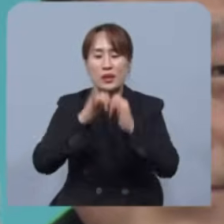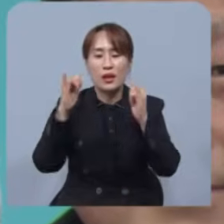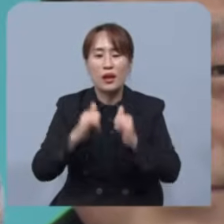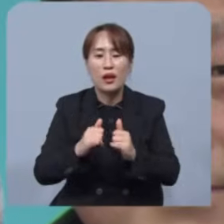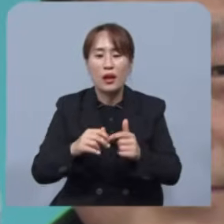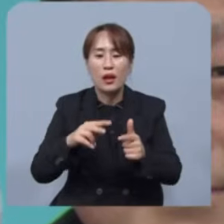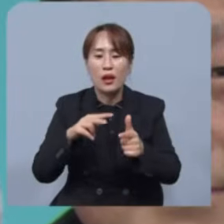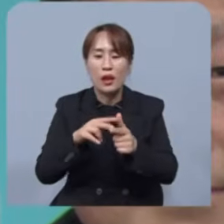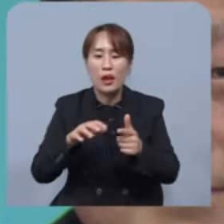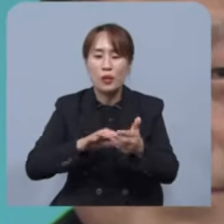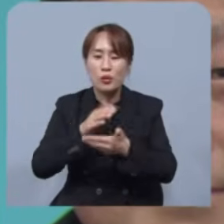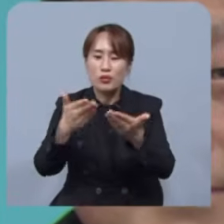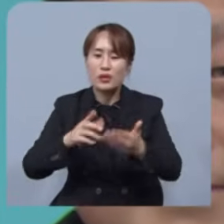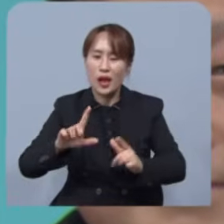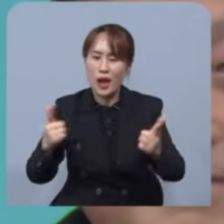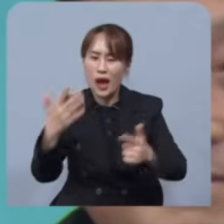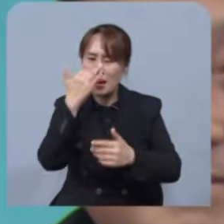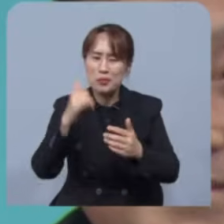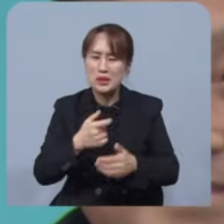안 놀아줄 것 같다는데.